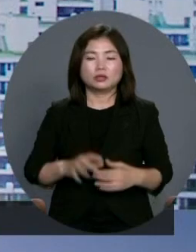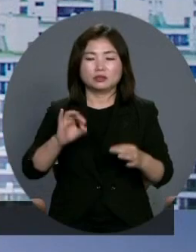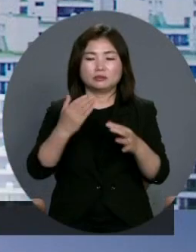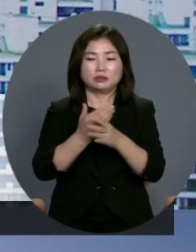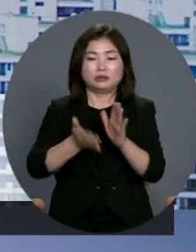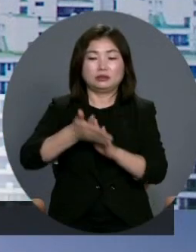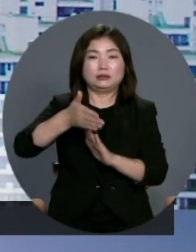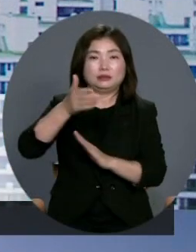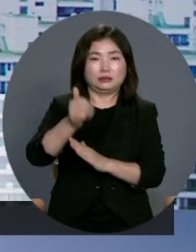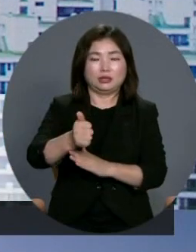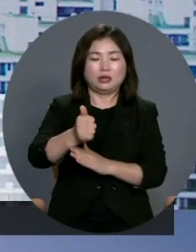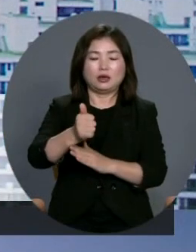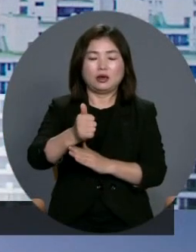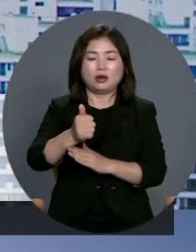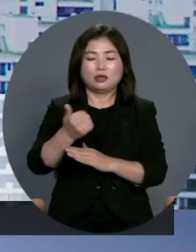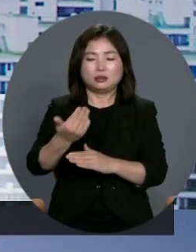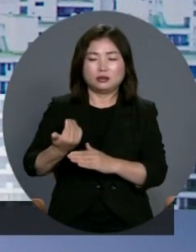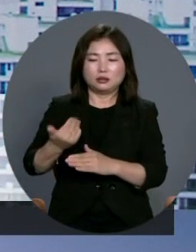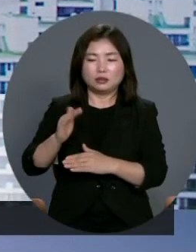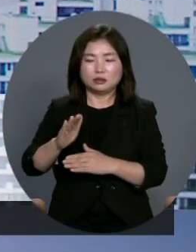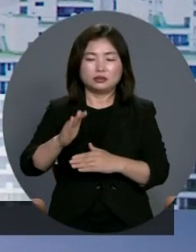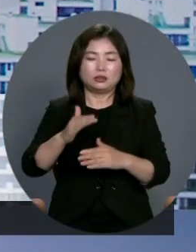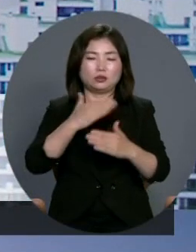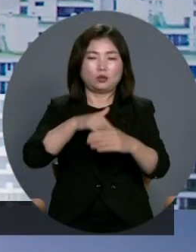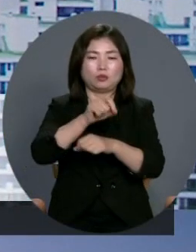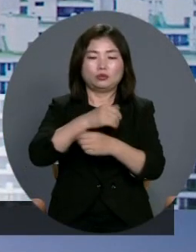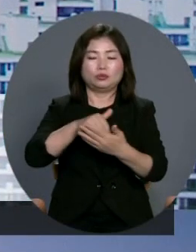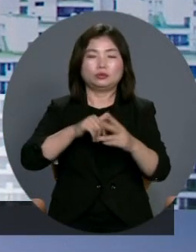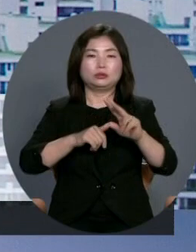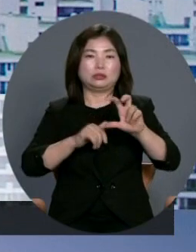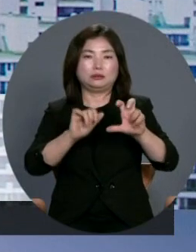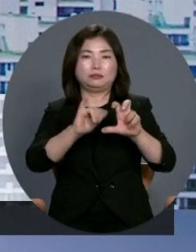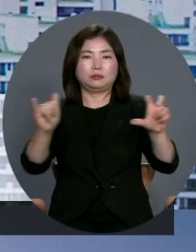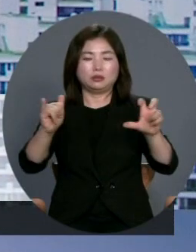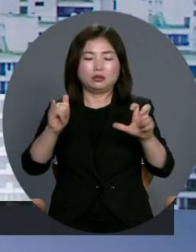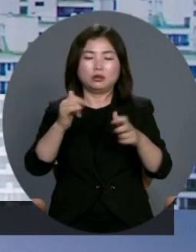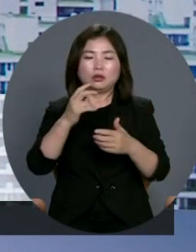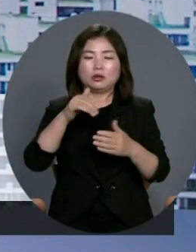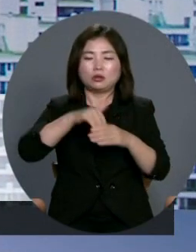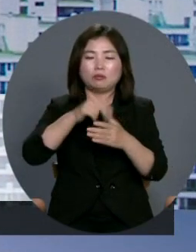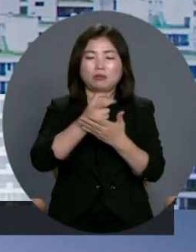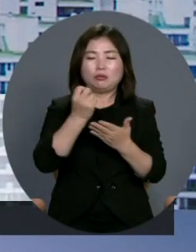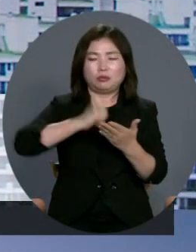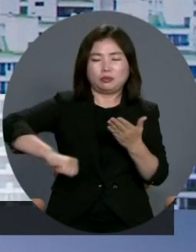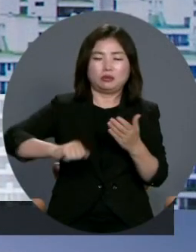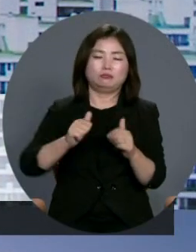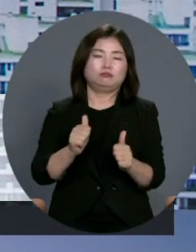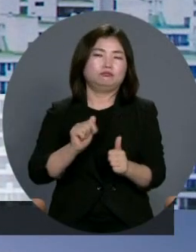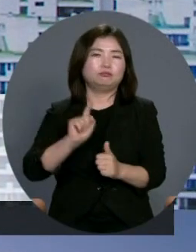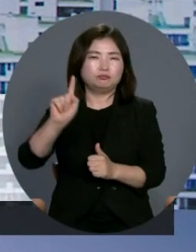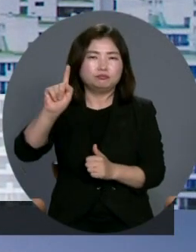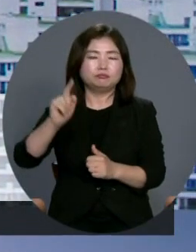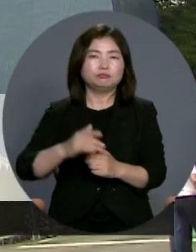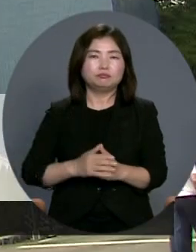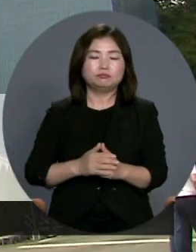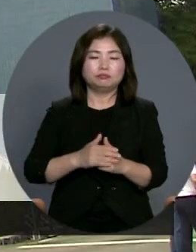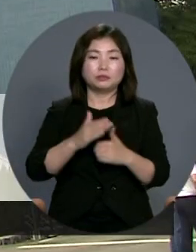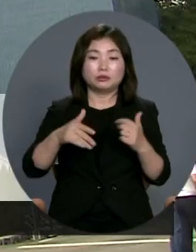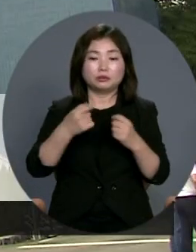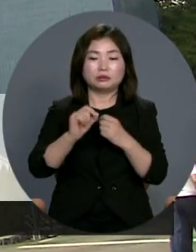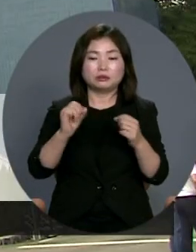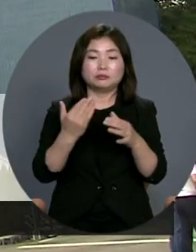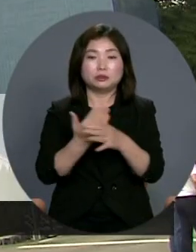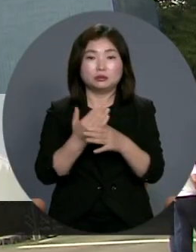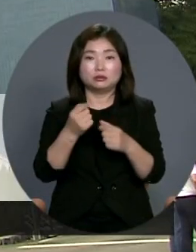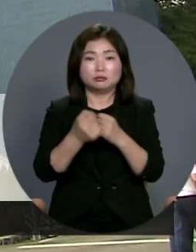김천시장을 비롯한 전현직 시청 공무원 25명이 공직선거법 위반 혐의로 재판에 넘겨졌습니다 대구지검